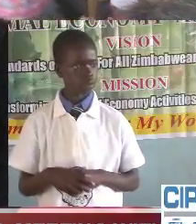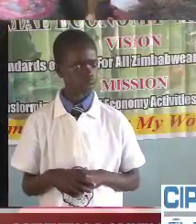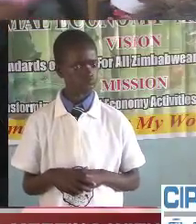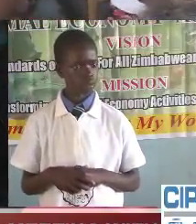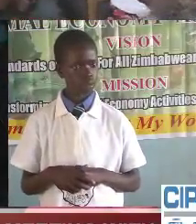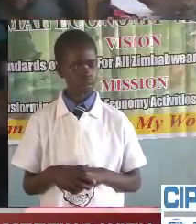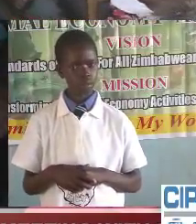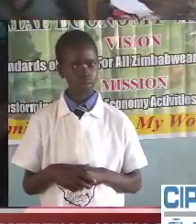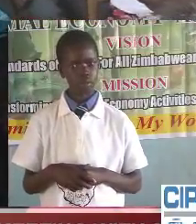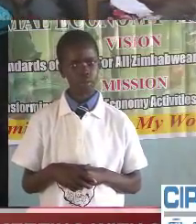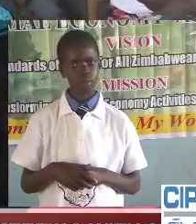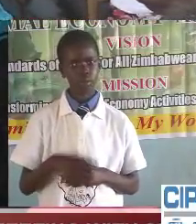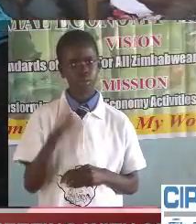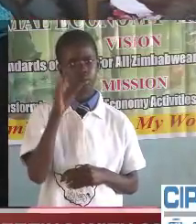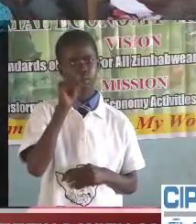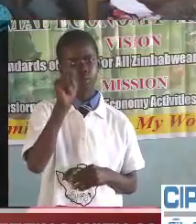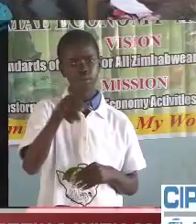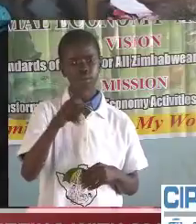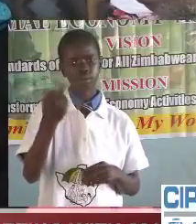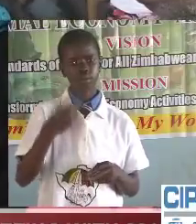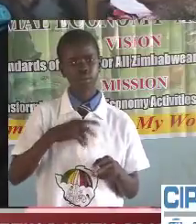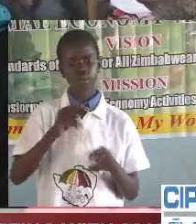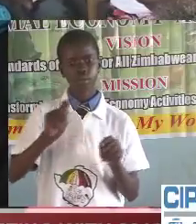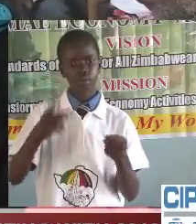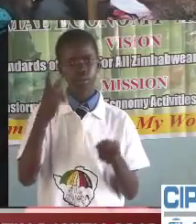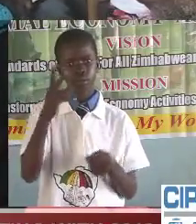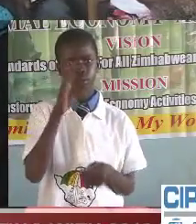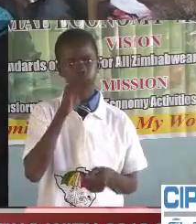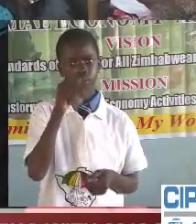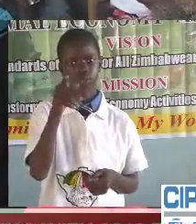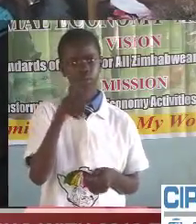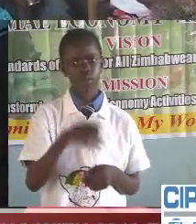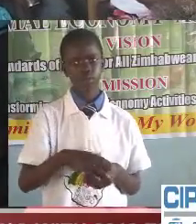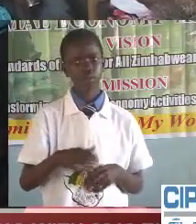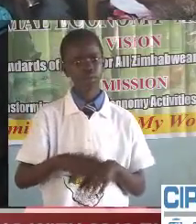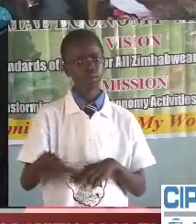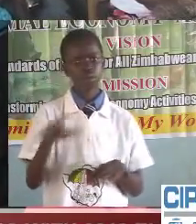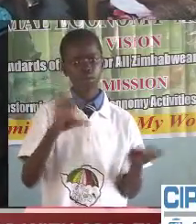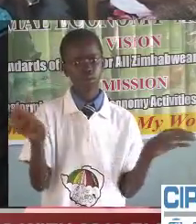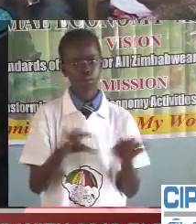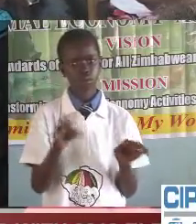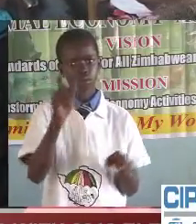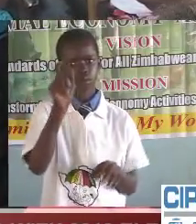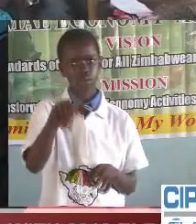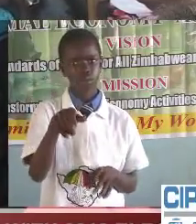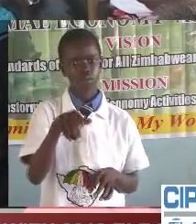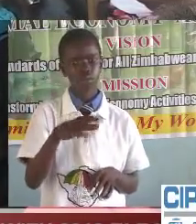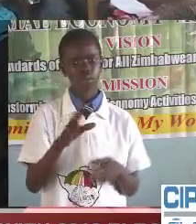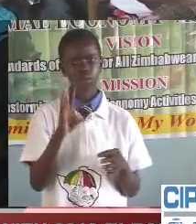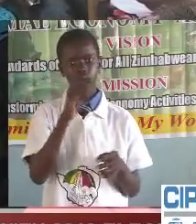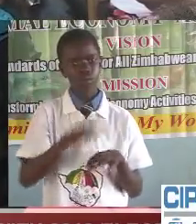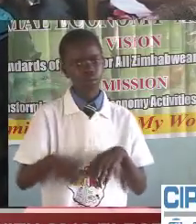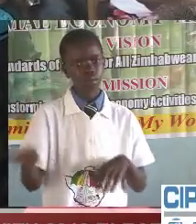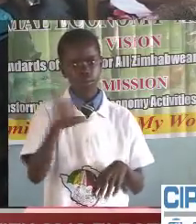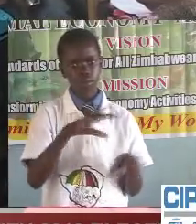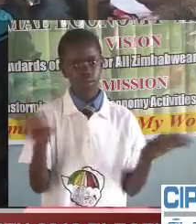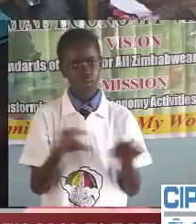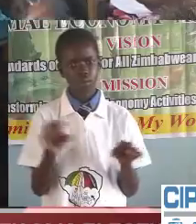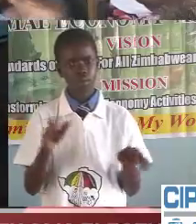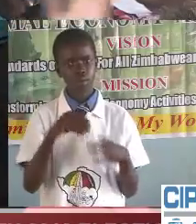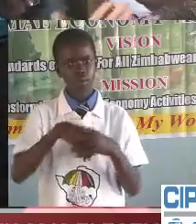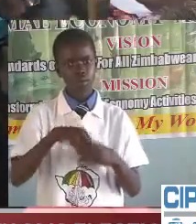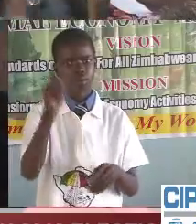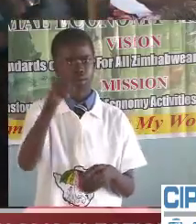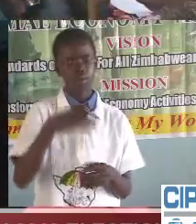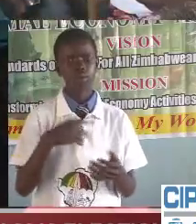nyaya dzemvura, kuti pamwe pachona munoona kuti mvura inenge isiri accessible even kune vachona ivavo vari muinformal